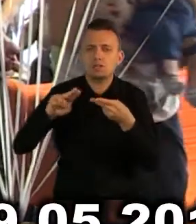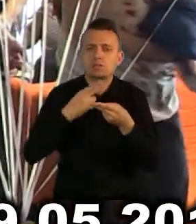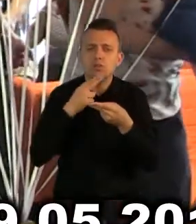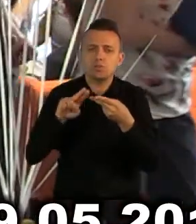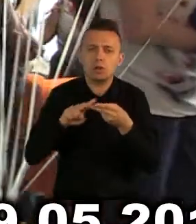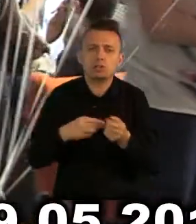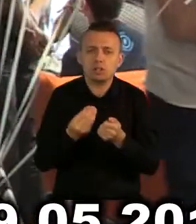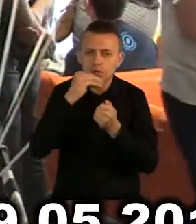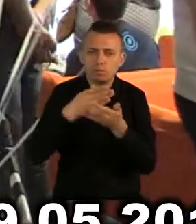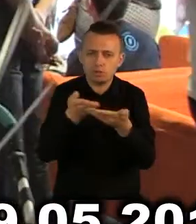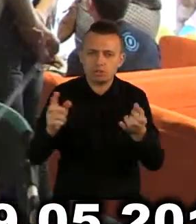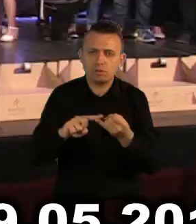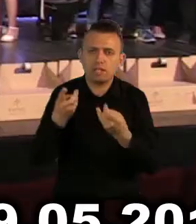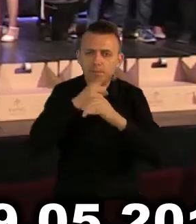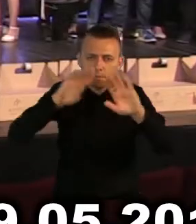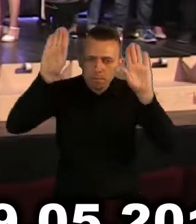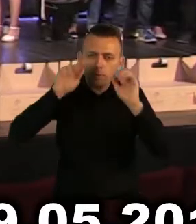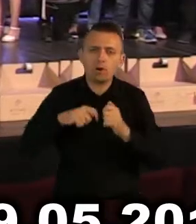m.in. prezentacja wózków dziecięcych.